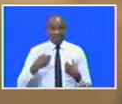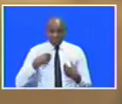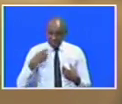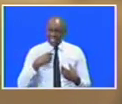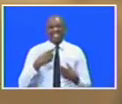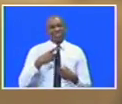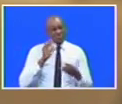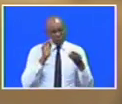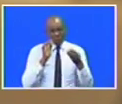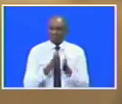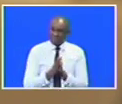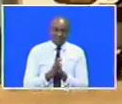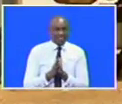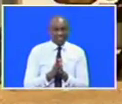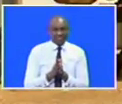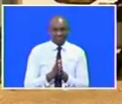looking very...